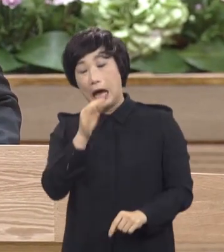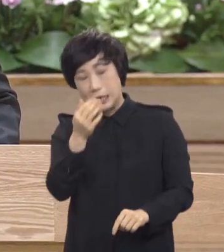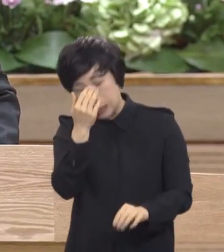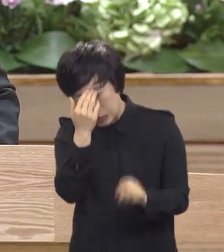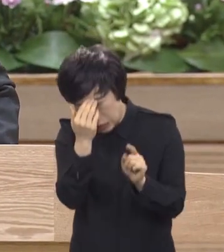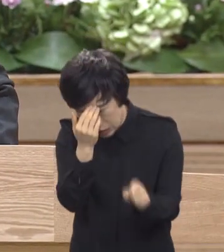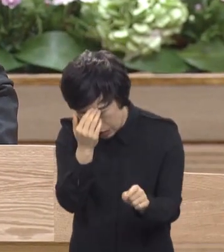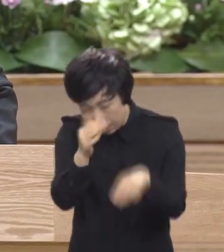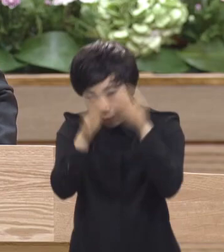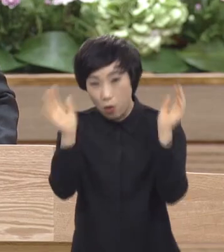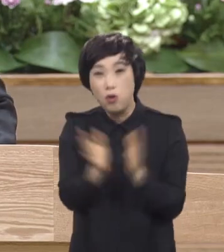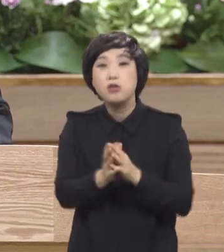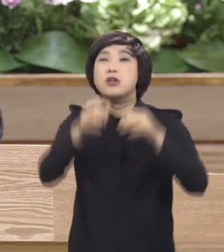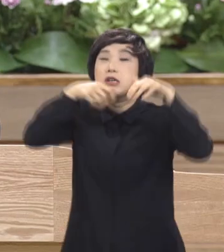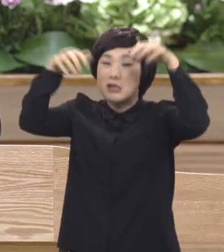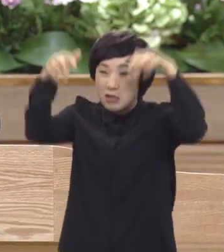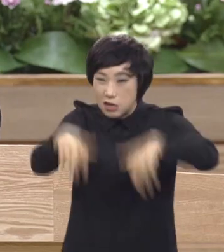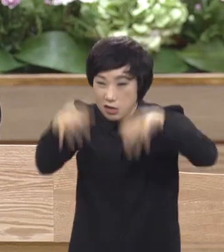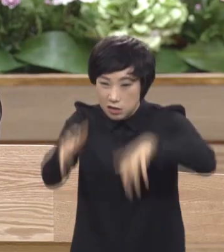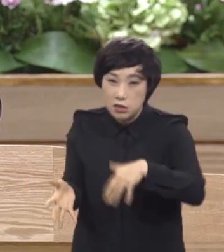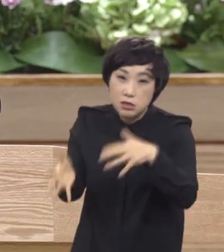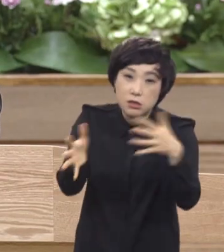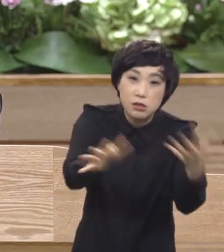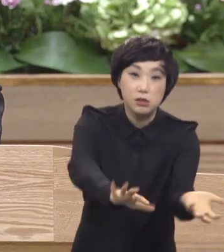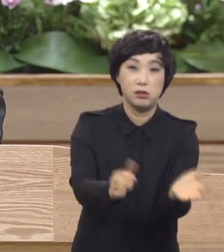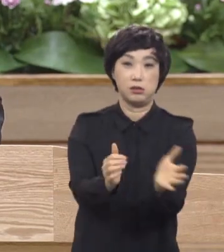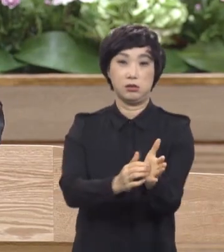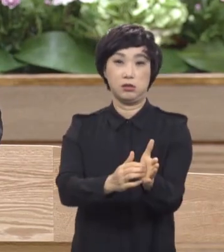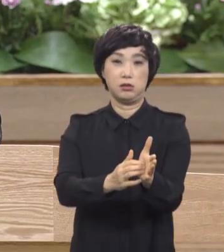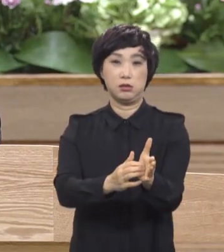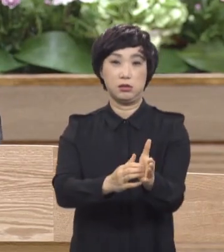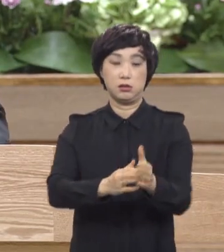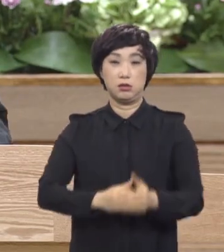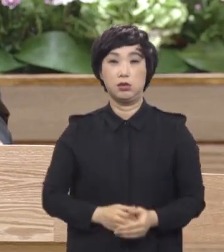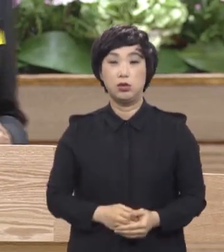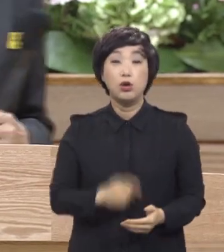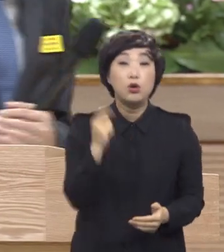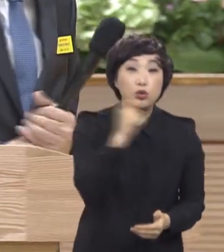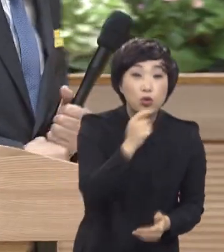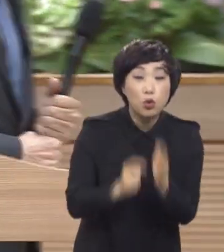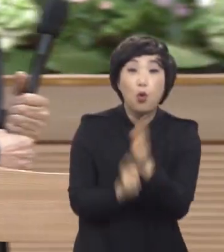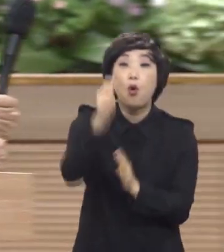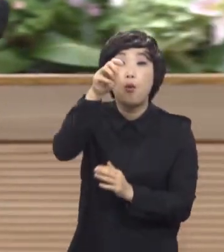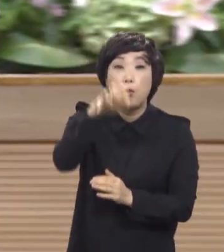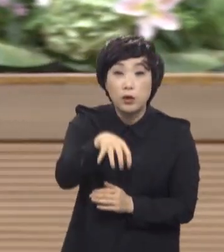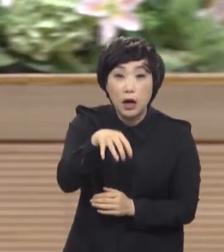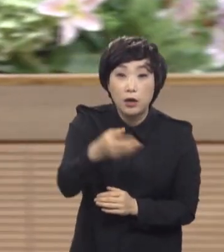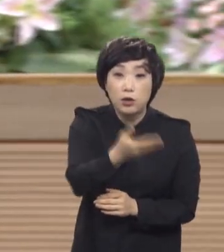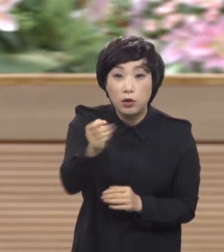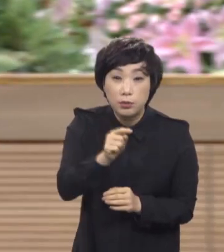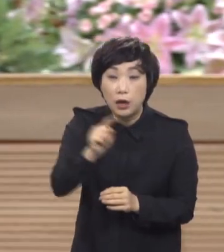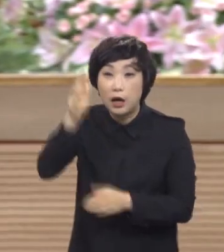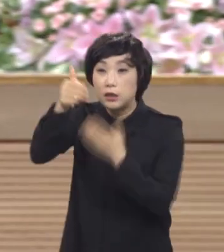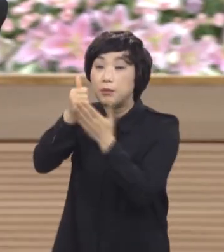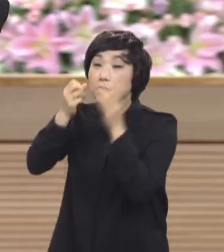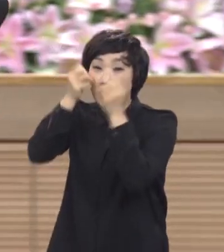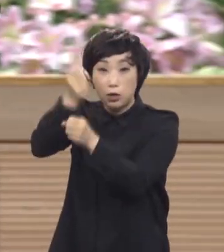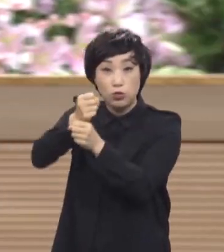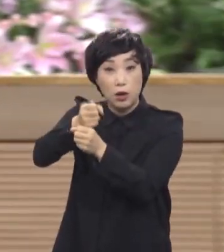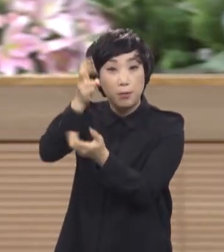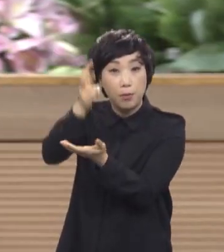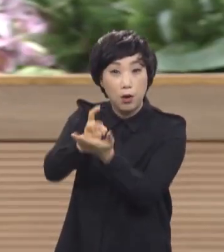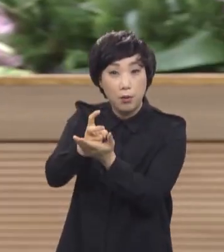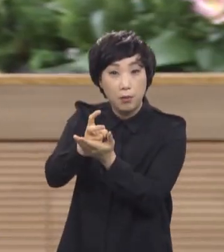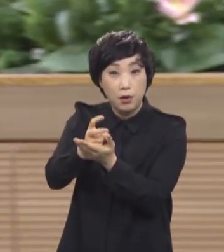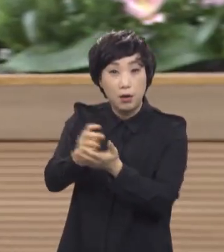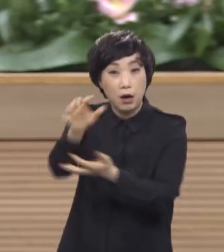모조리 다 수장시키고 말아버렸어요 소동과 고모라도 하나님이 창조한 질서가